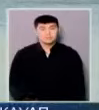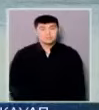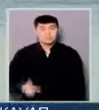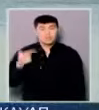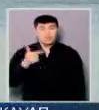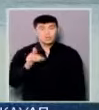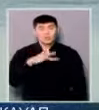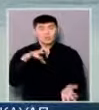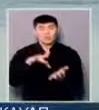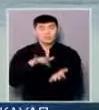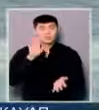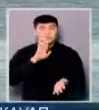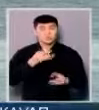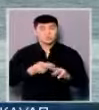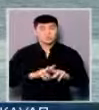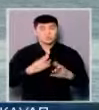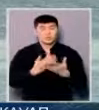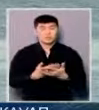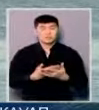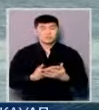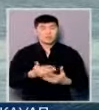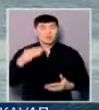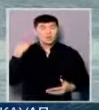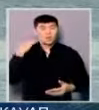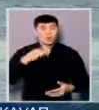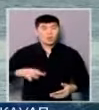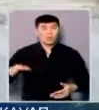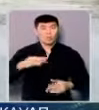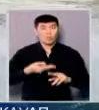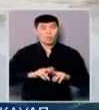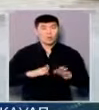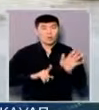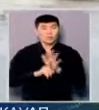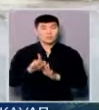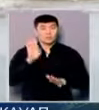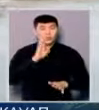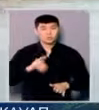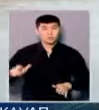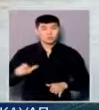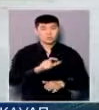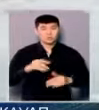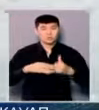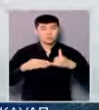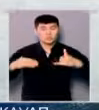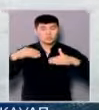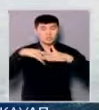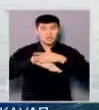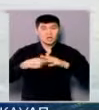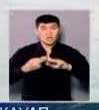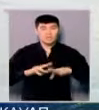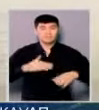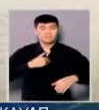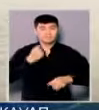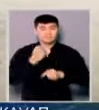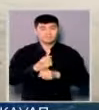Атырау қаласын сумен жабдықтаудың балама көзі ретінде Ақтөбе облысында орналасқан Көкжиде жерасты суларының кен орындарын